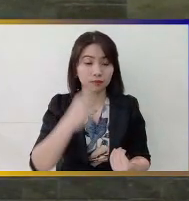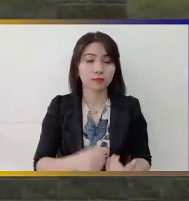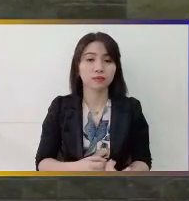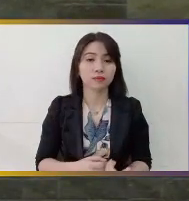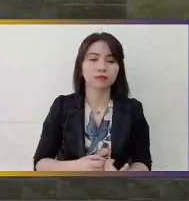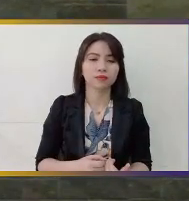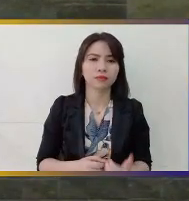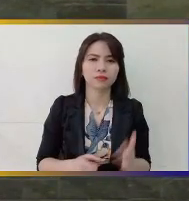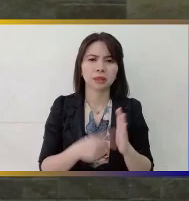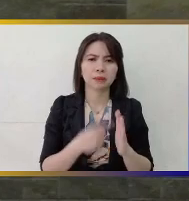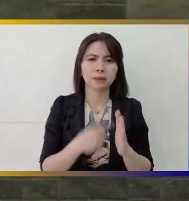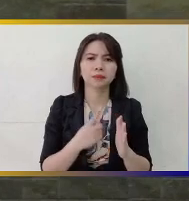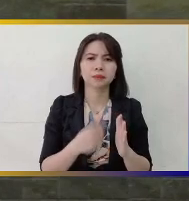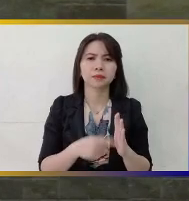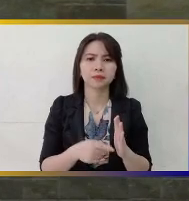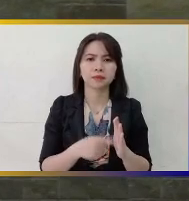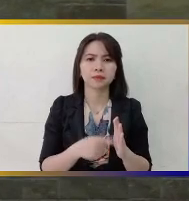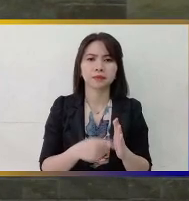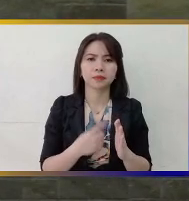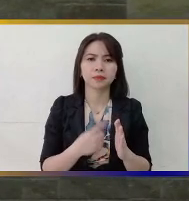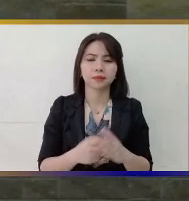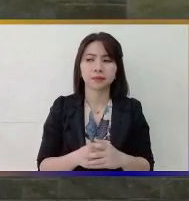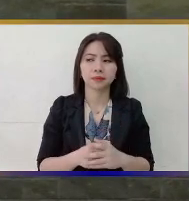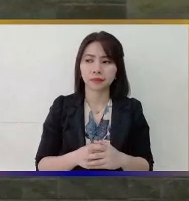Minsan kapatid, look at this.